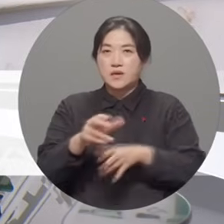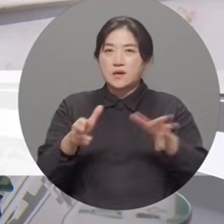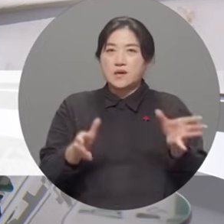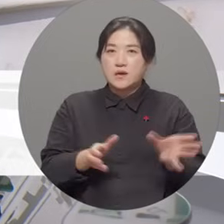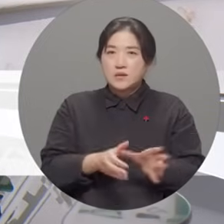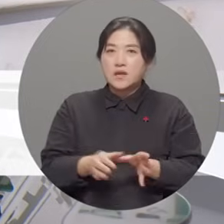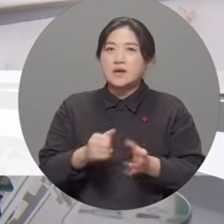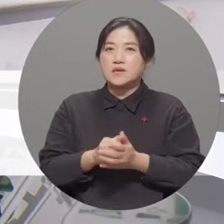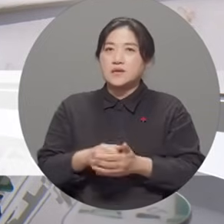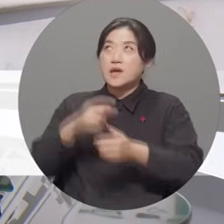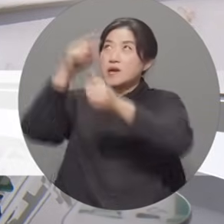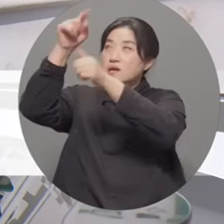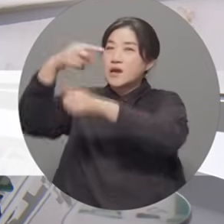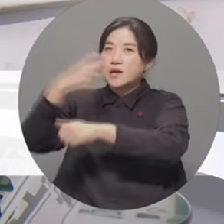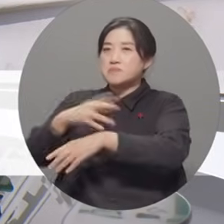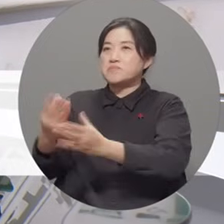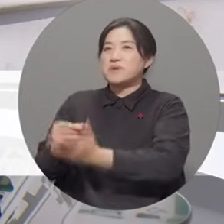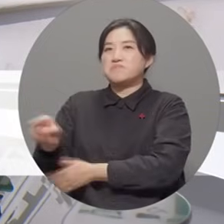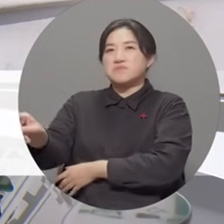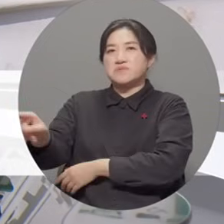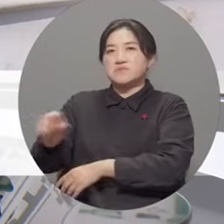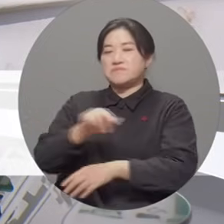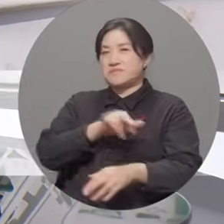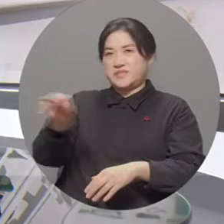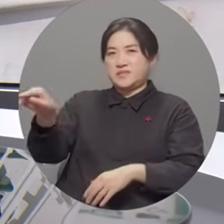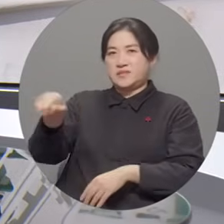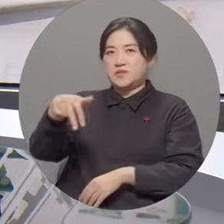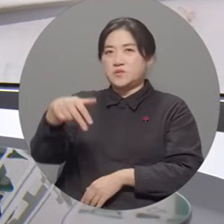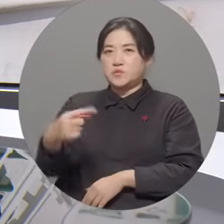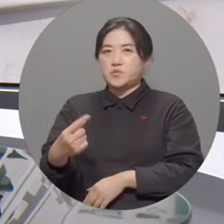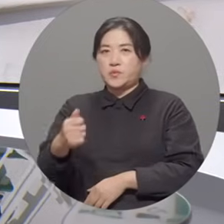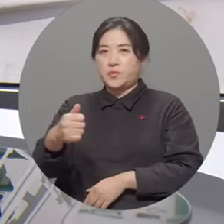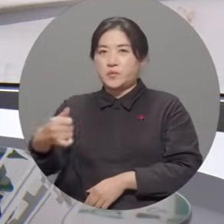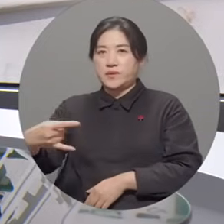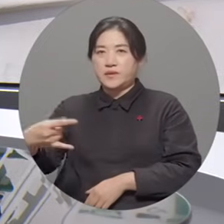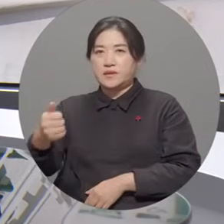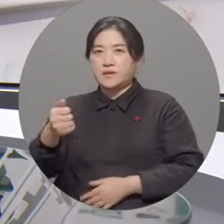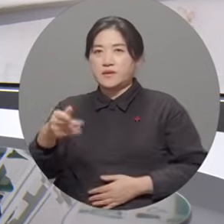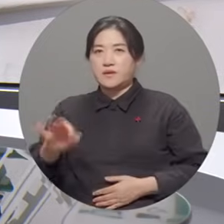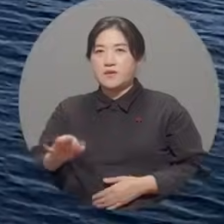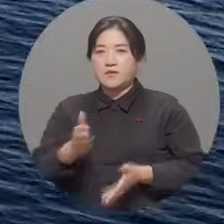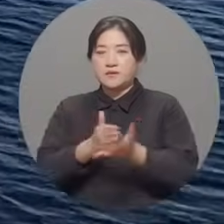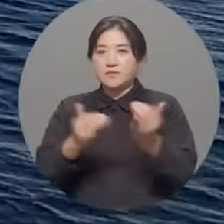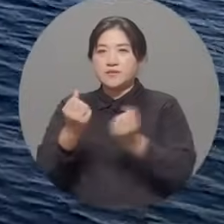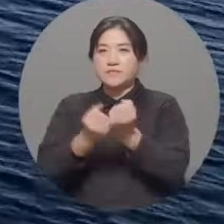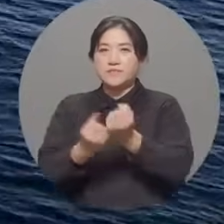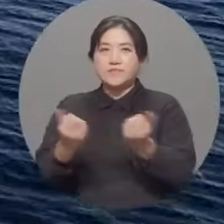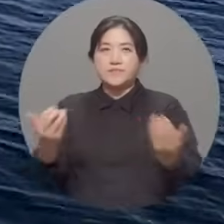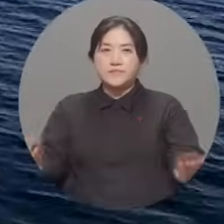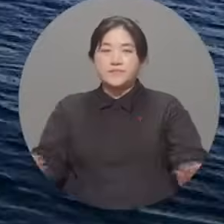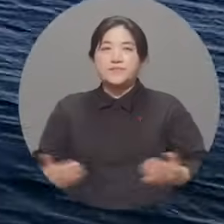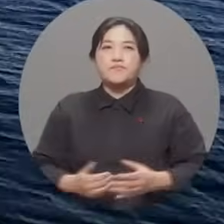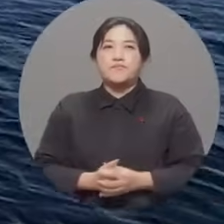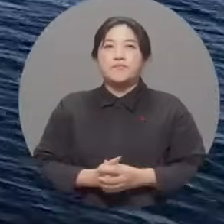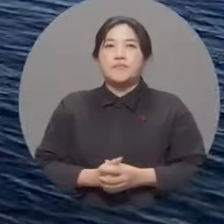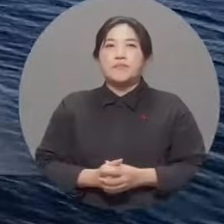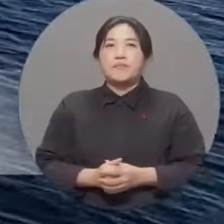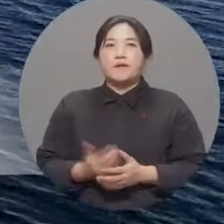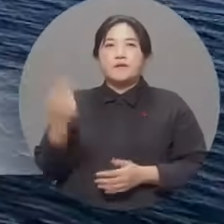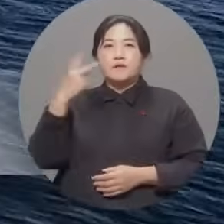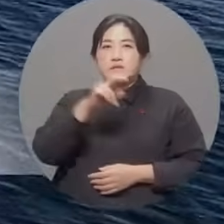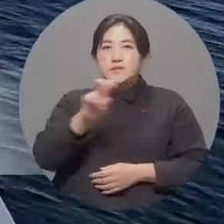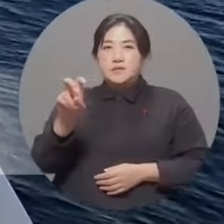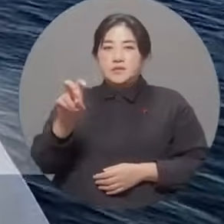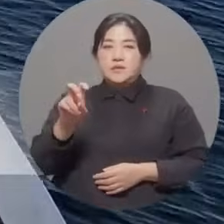야당은 하명 감사가 완성됐다고 비판했습니다. 조희영 기자가 전하겠습니다. 지난